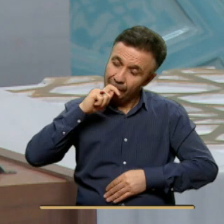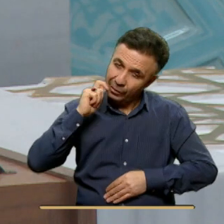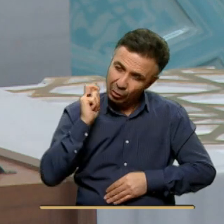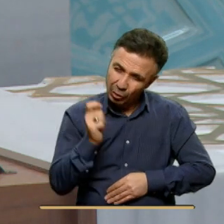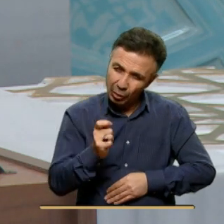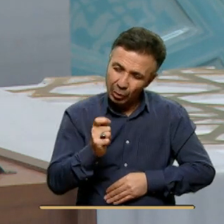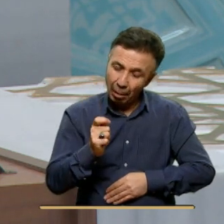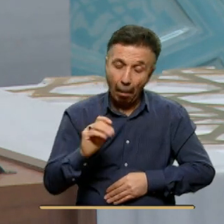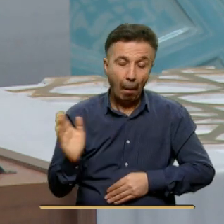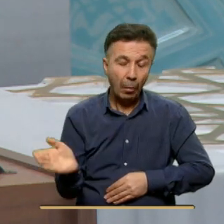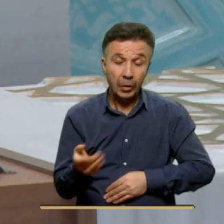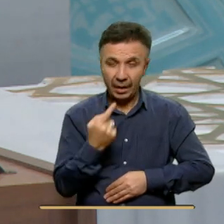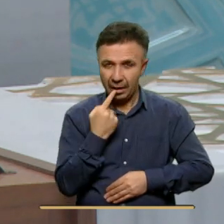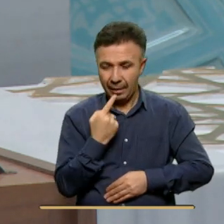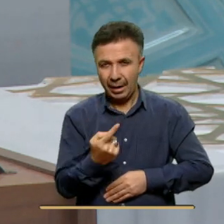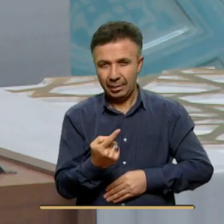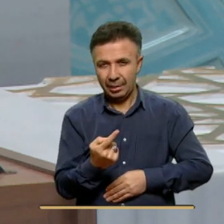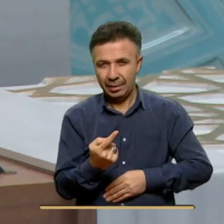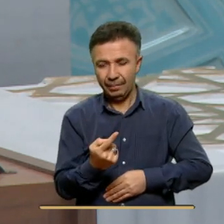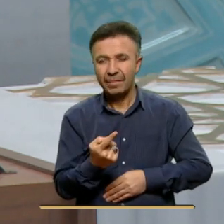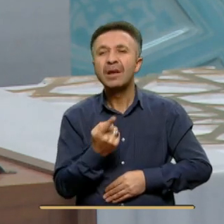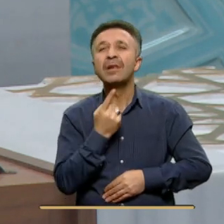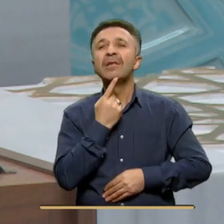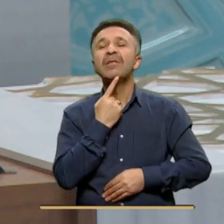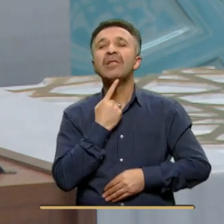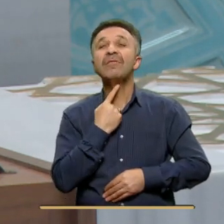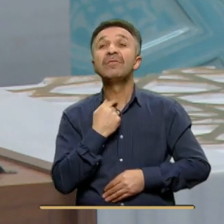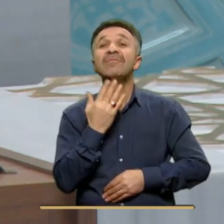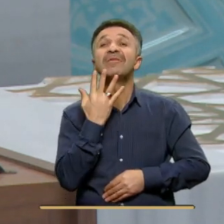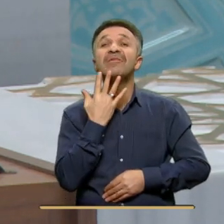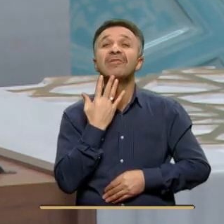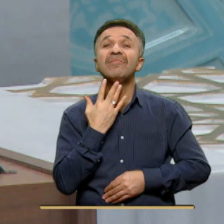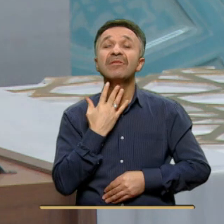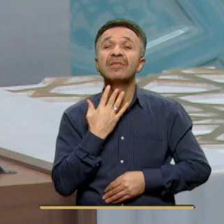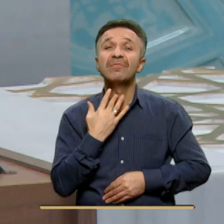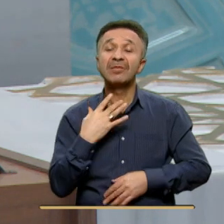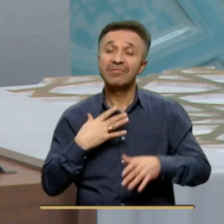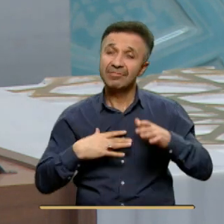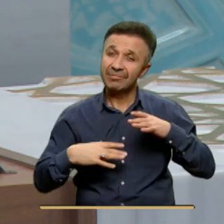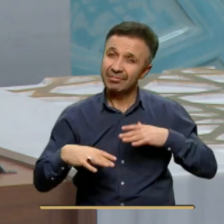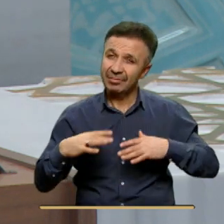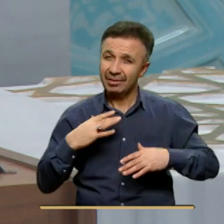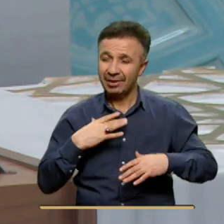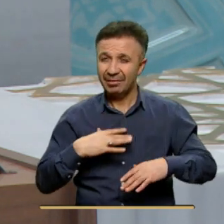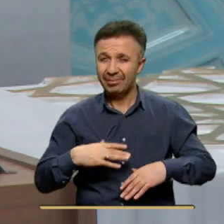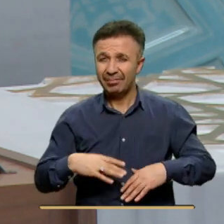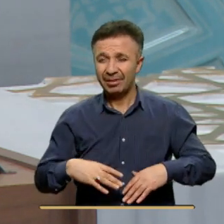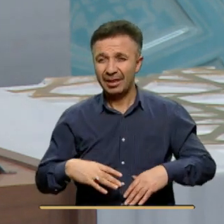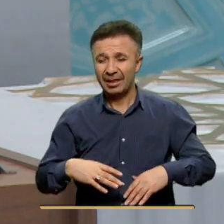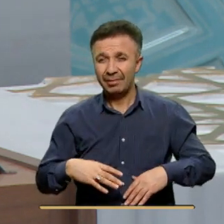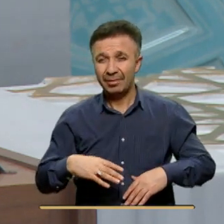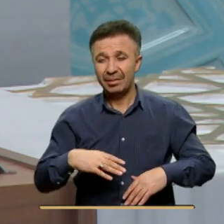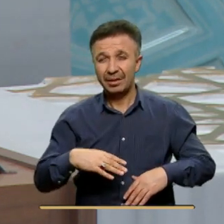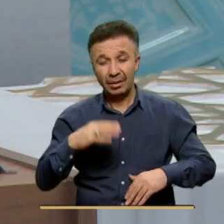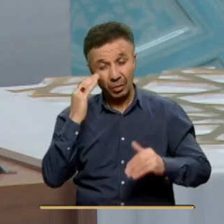ardı etmektir. Heva ve hevesin, arzu ve isteklerin esiri